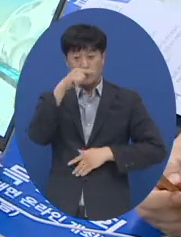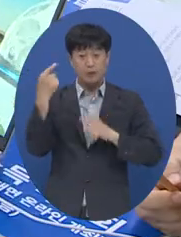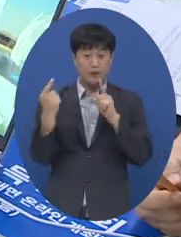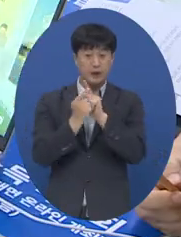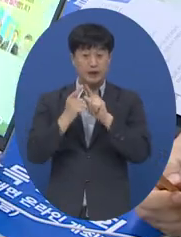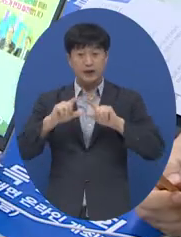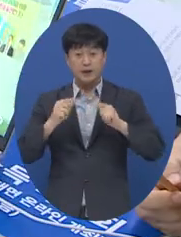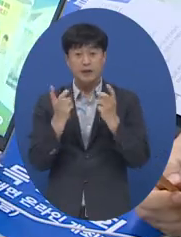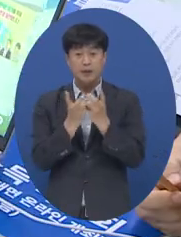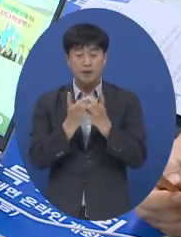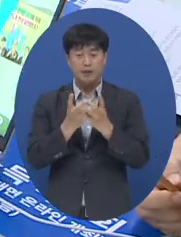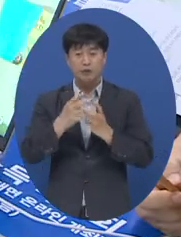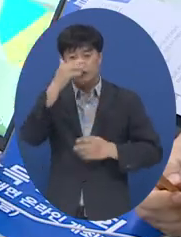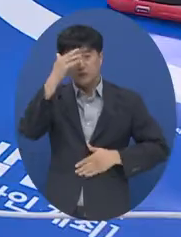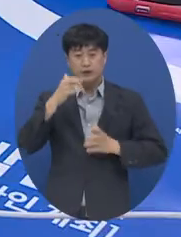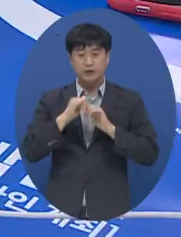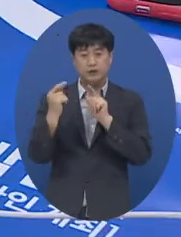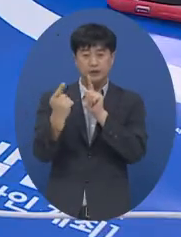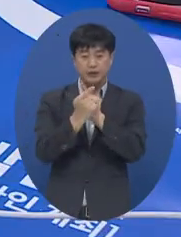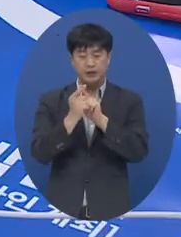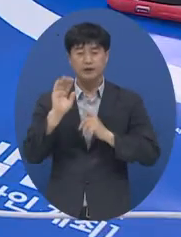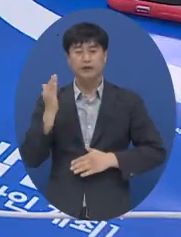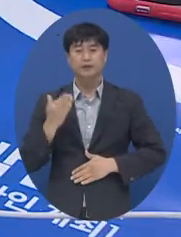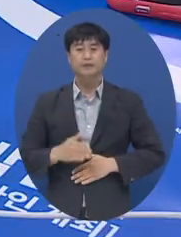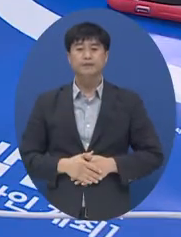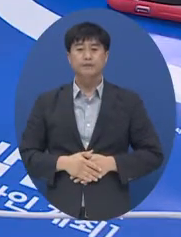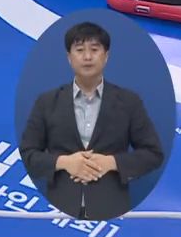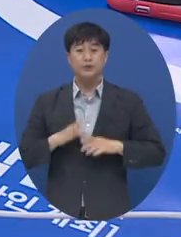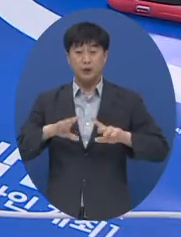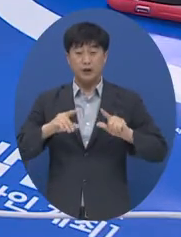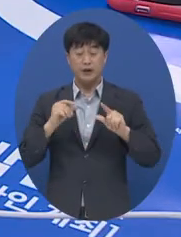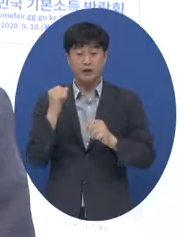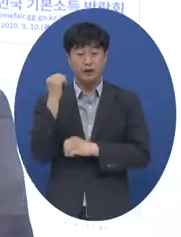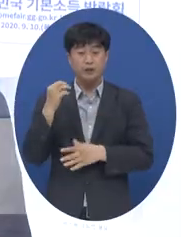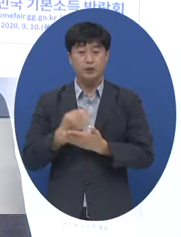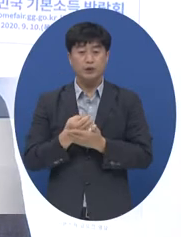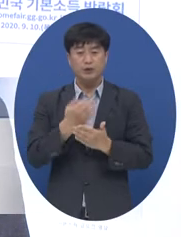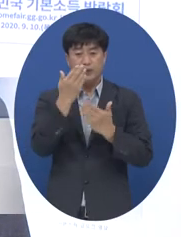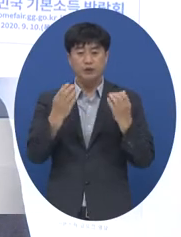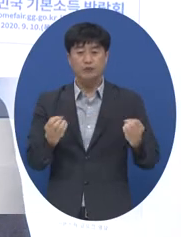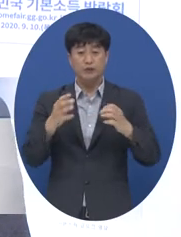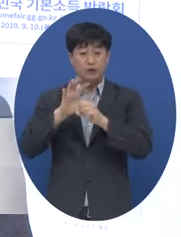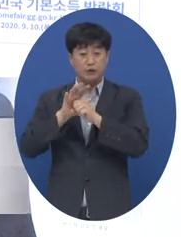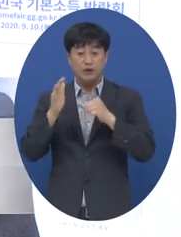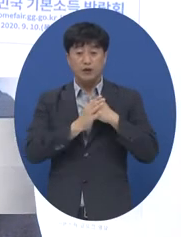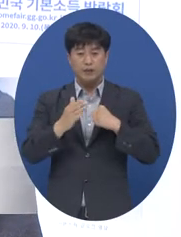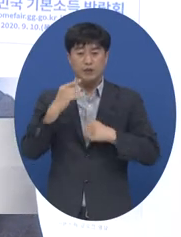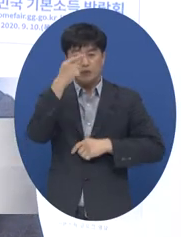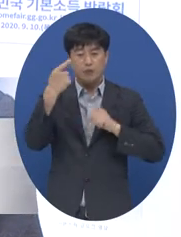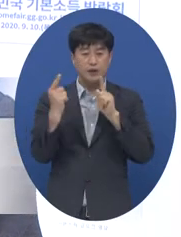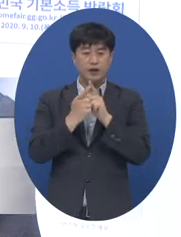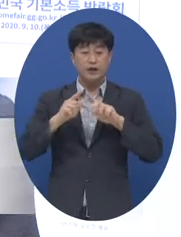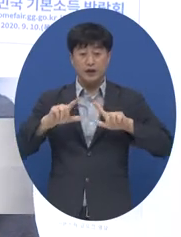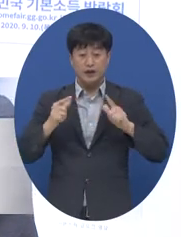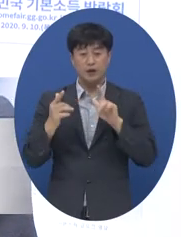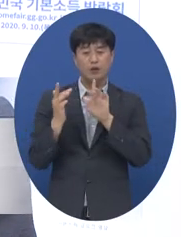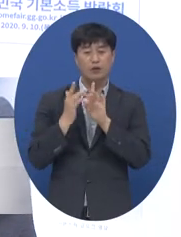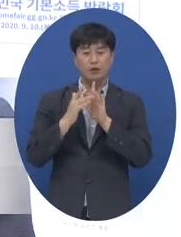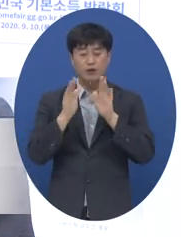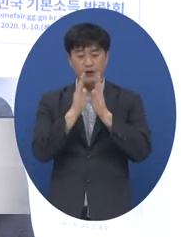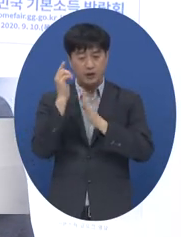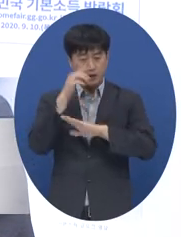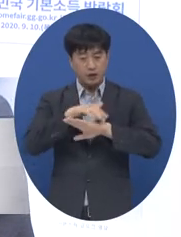비대면 형식으로 관람객들을 맞습니다 올해 기본 수도 빰 나면은 걸어라 1 고로 이는 비대면 온라인으로